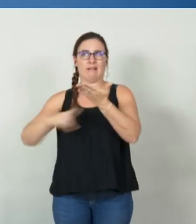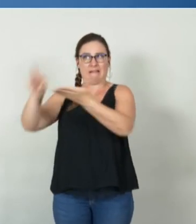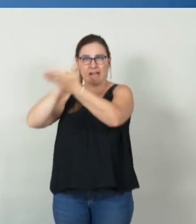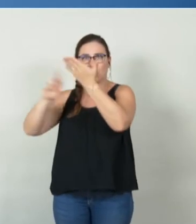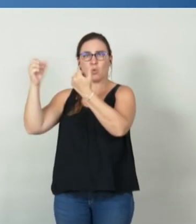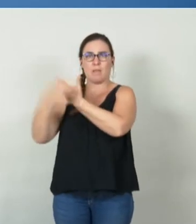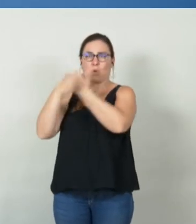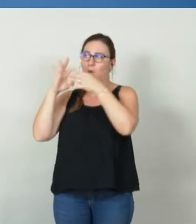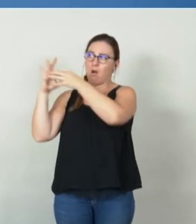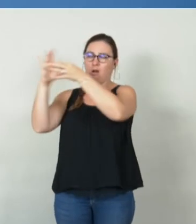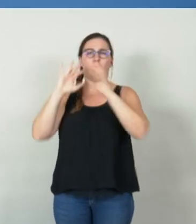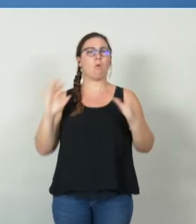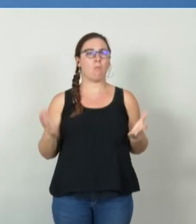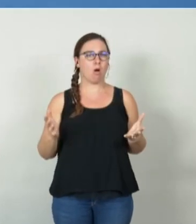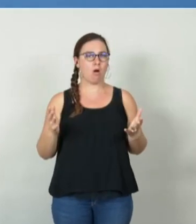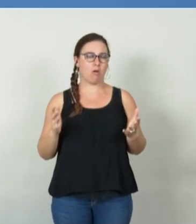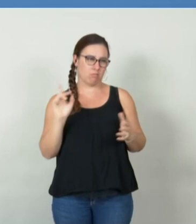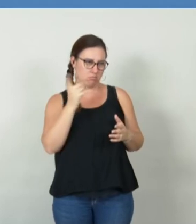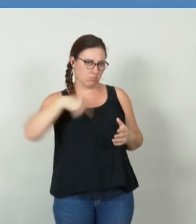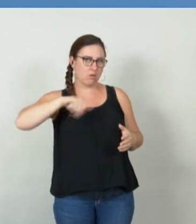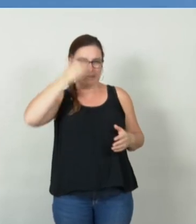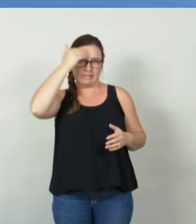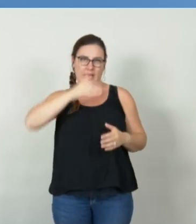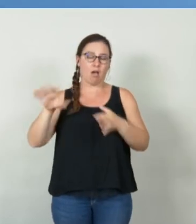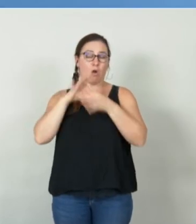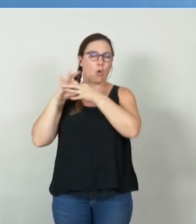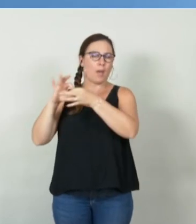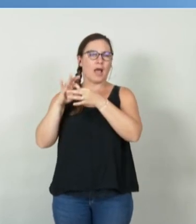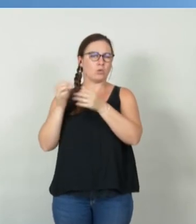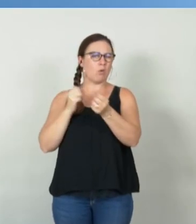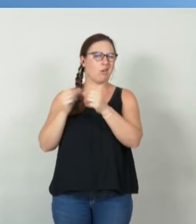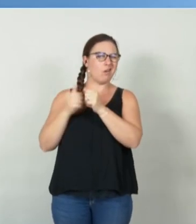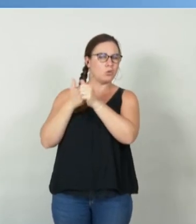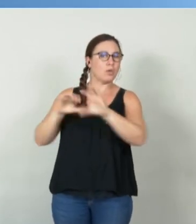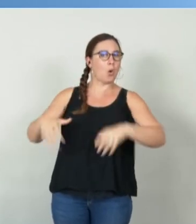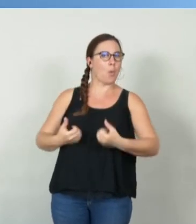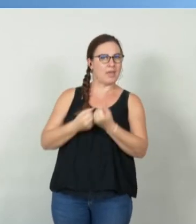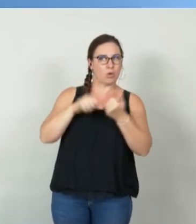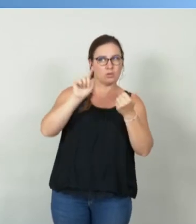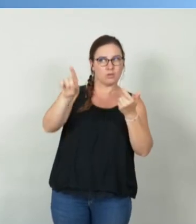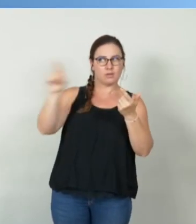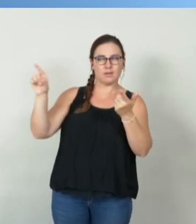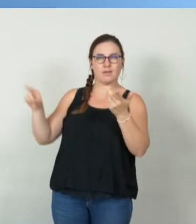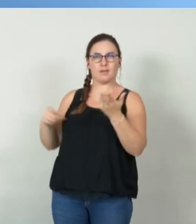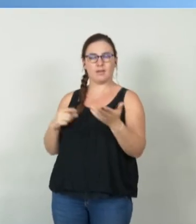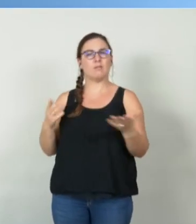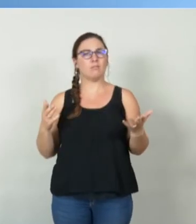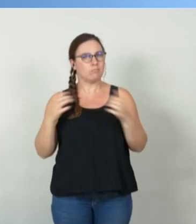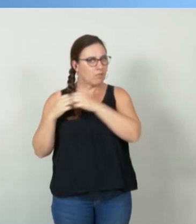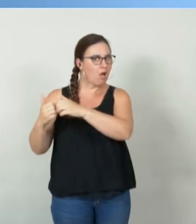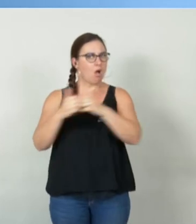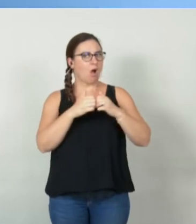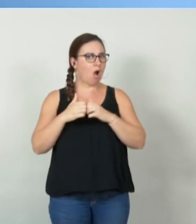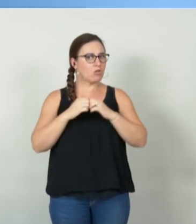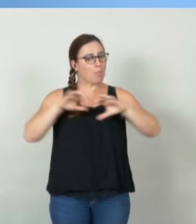métropole car chacun le sait les coopérations sont liées selon les compétences de chacun comment avez-vous ensemble sur